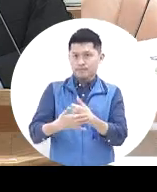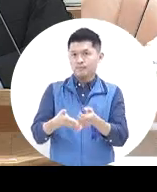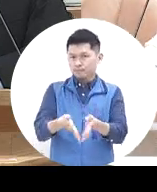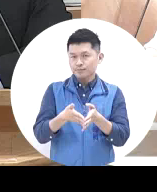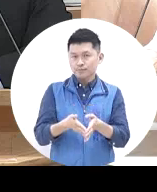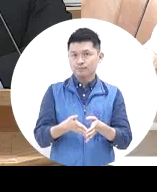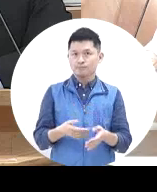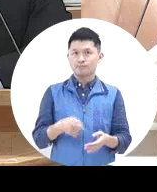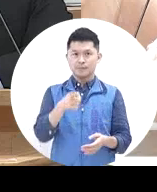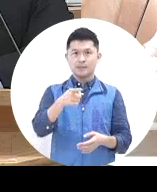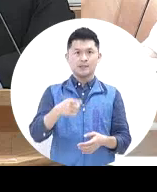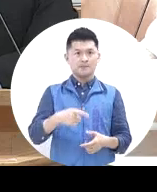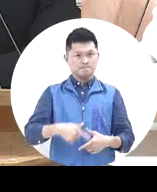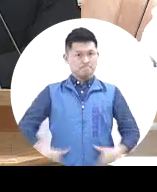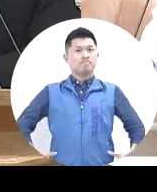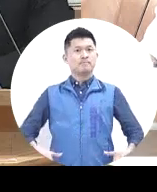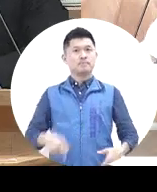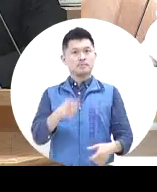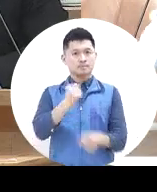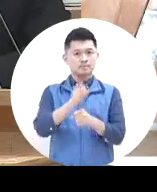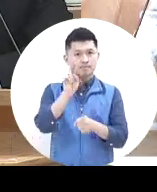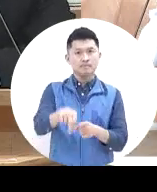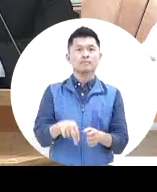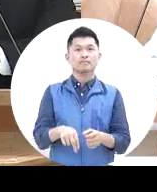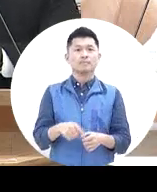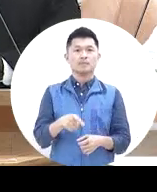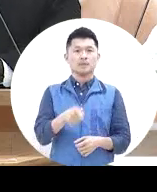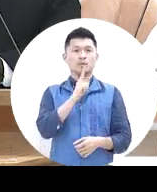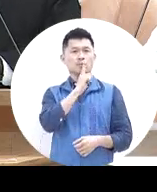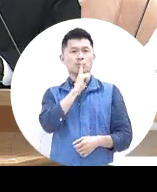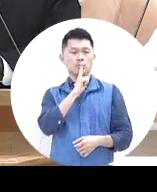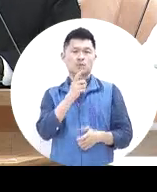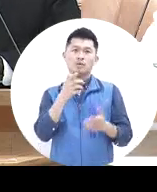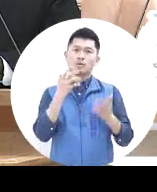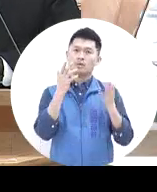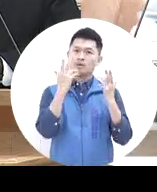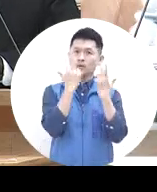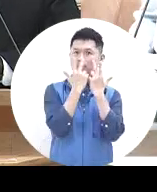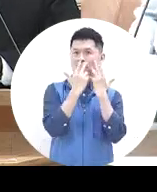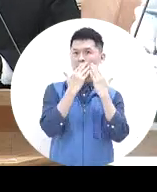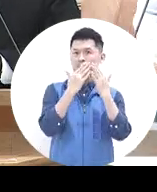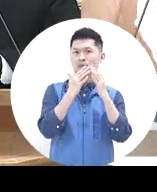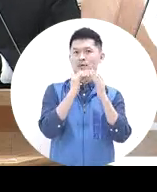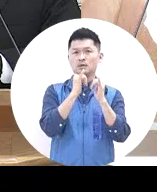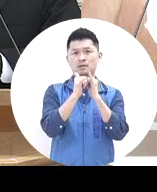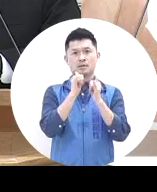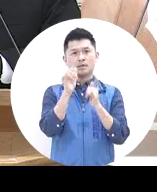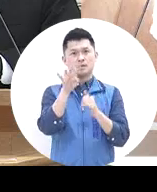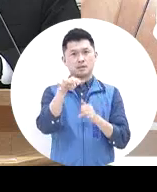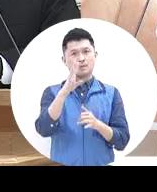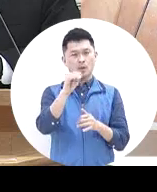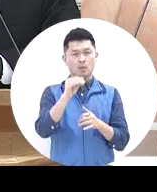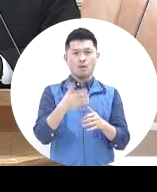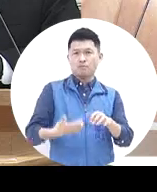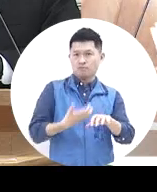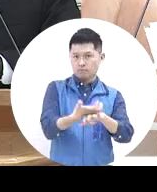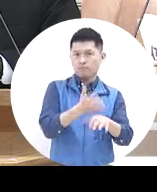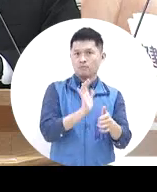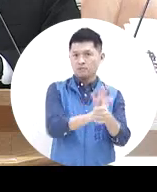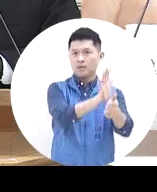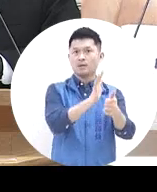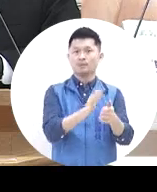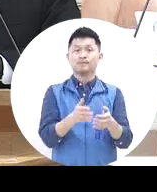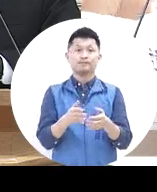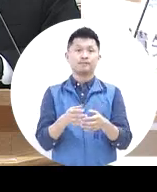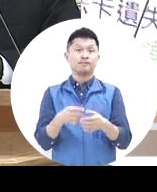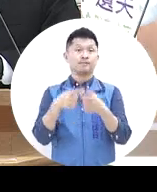你一定有咧驾驶，你嘛做会到，你口口声声为新北市四百万市民。第二点，我今仔要